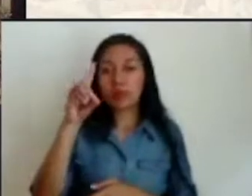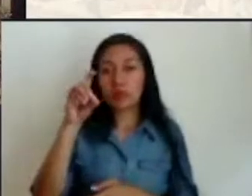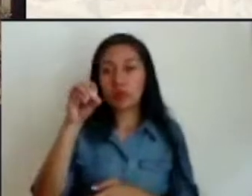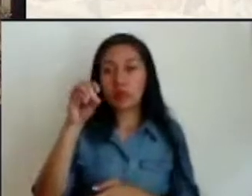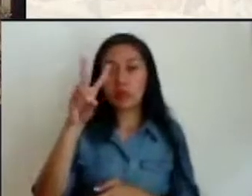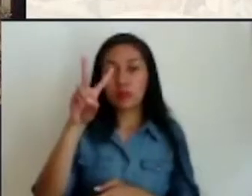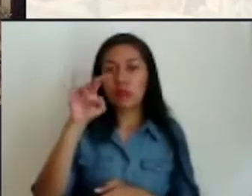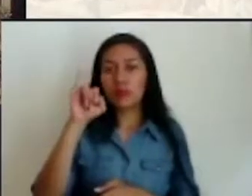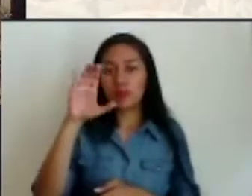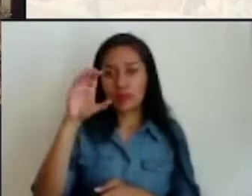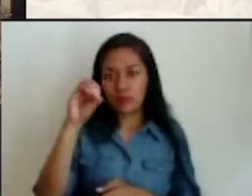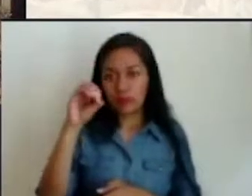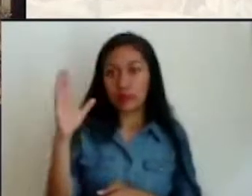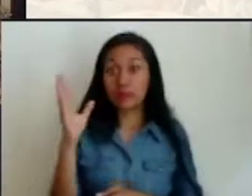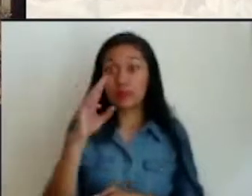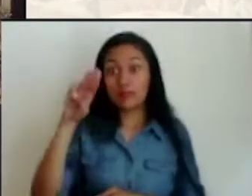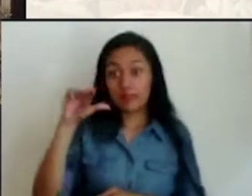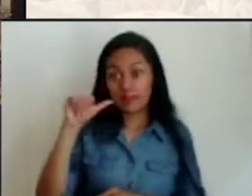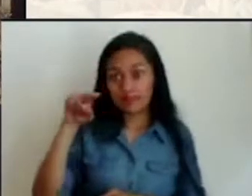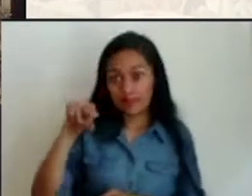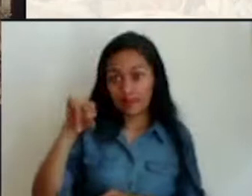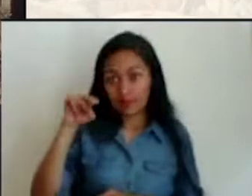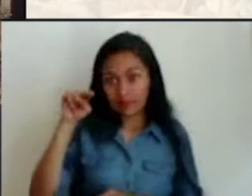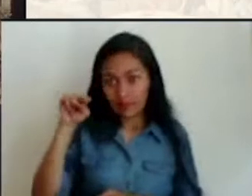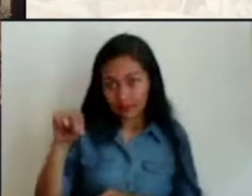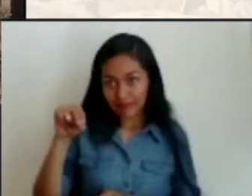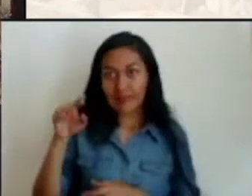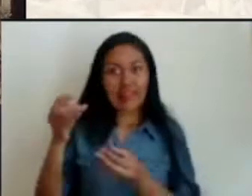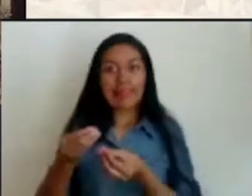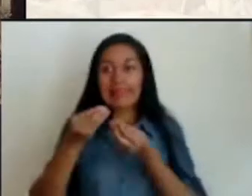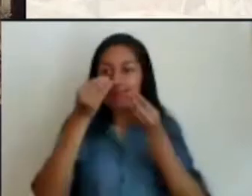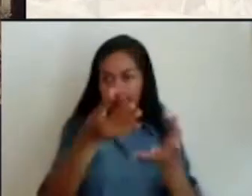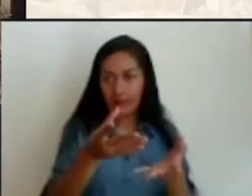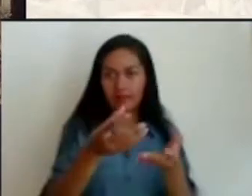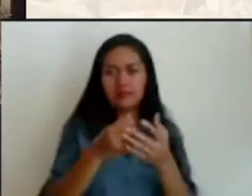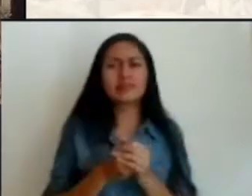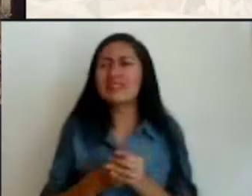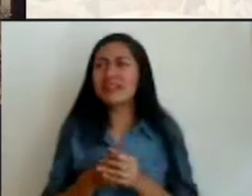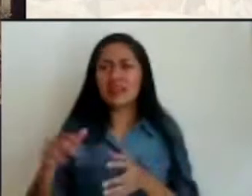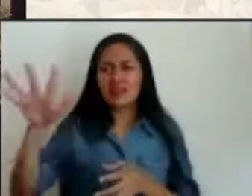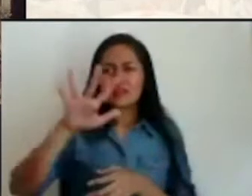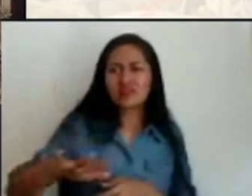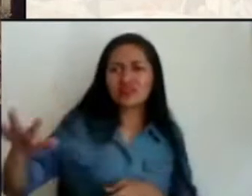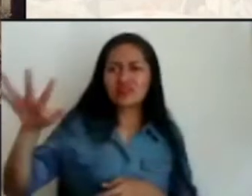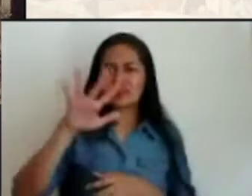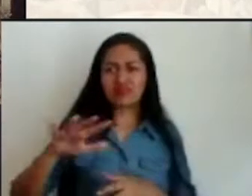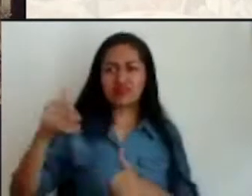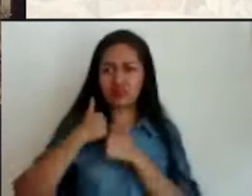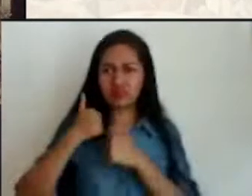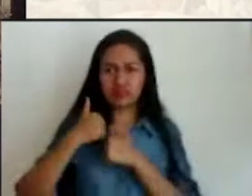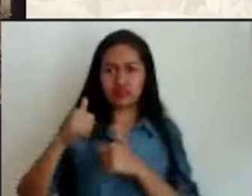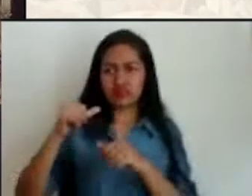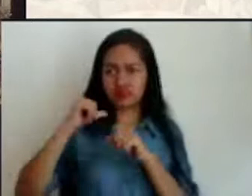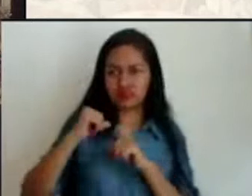La República Veneciana se extingue en el 797, tiene problemas a partir de